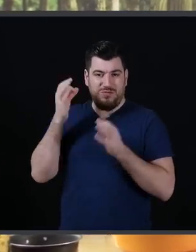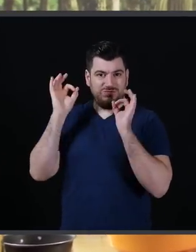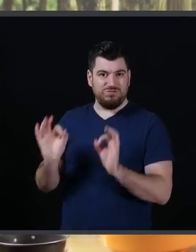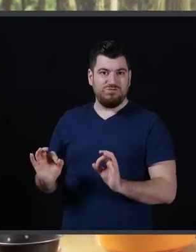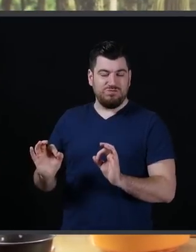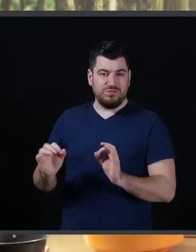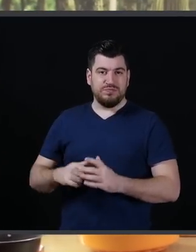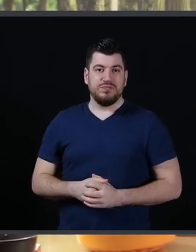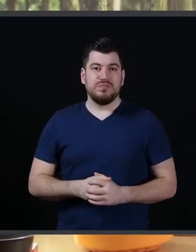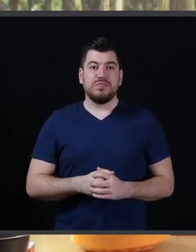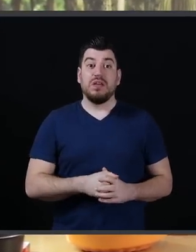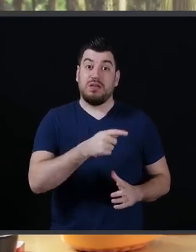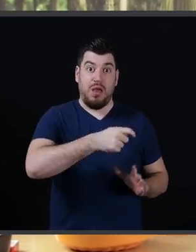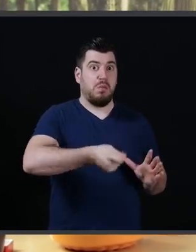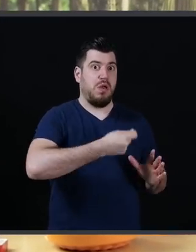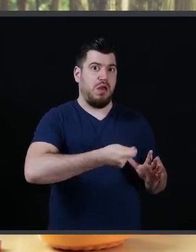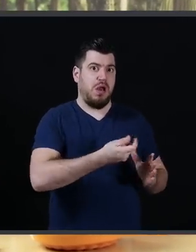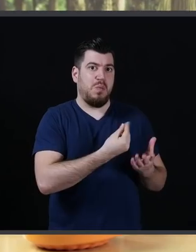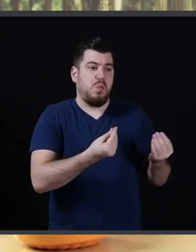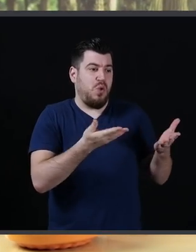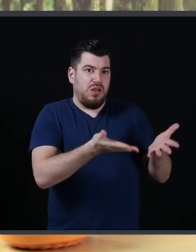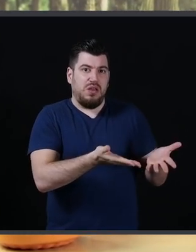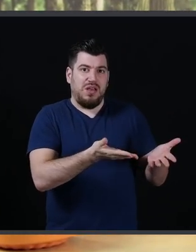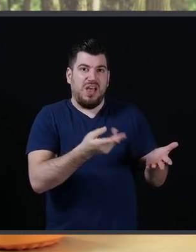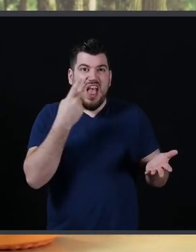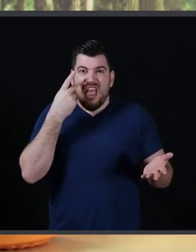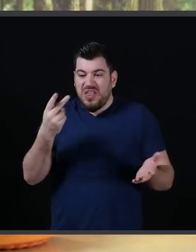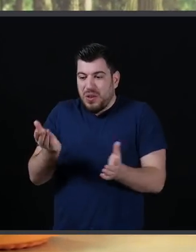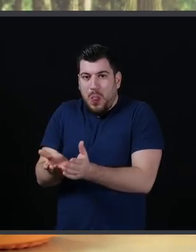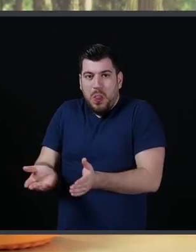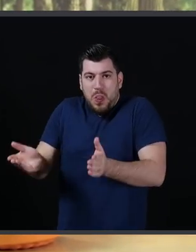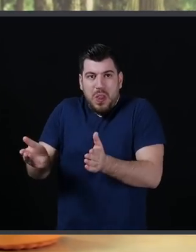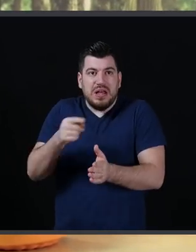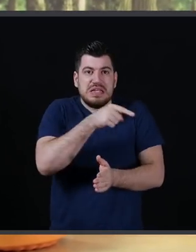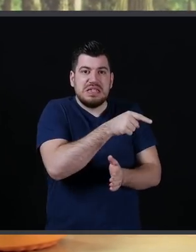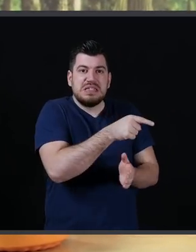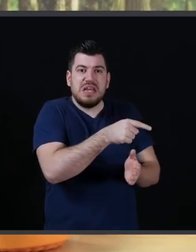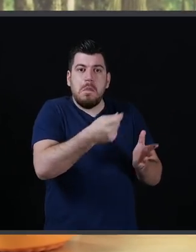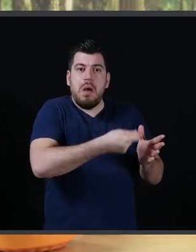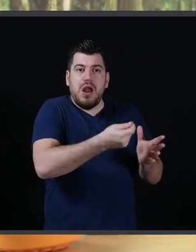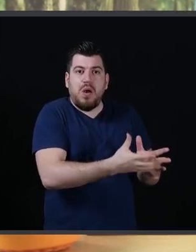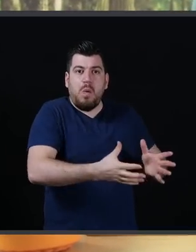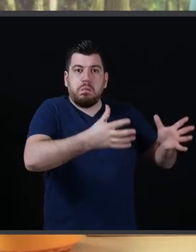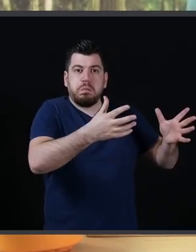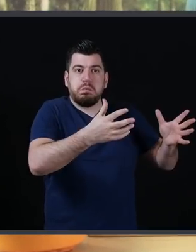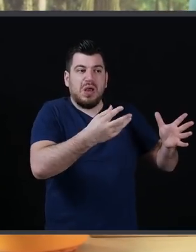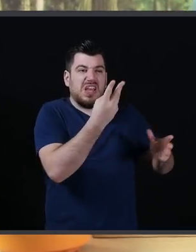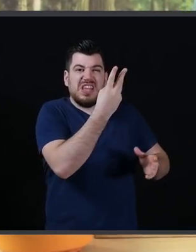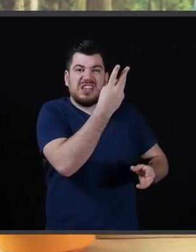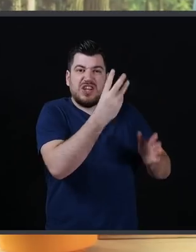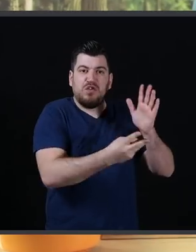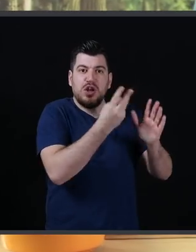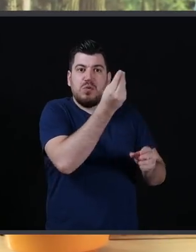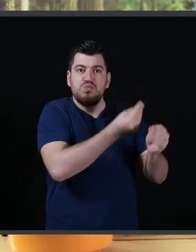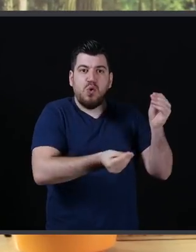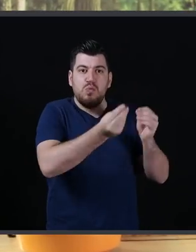μαρέγκα Δέστε εδώ αναλογικά πόσο είναι η μαρέγκα και πόσο είναι το κέικ Η μαρέγκα είναι τρεις φορές παραπάνω πόσο είναι το μείγμα το κέικ Μπορεί και τέσσερις Γι' αυτό σας